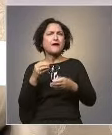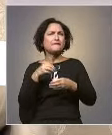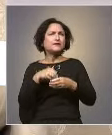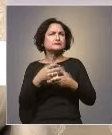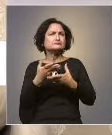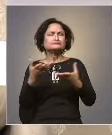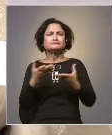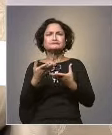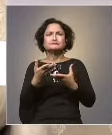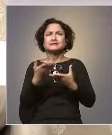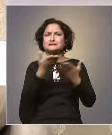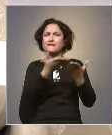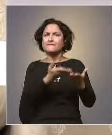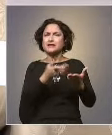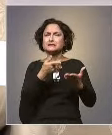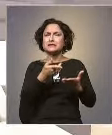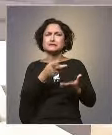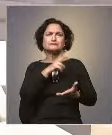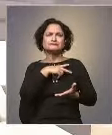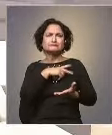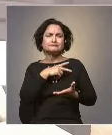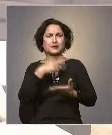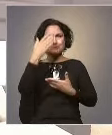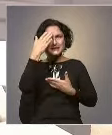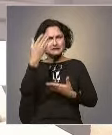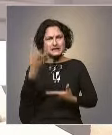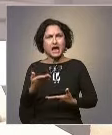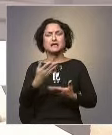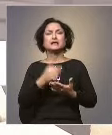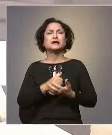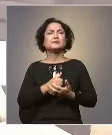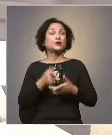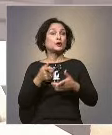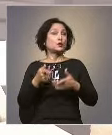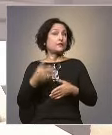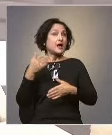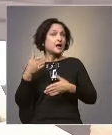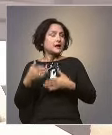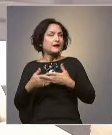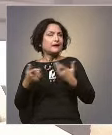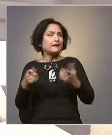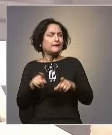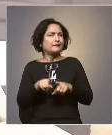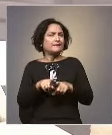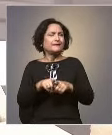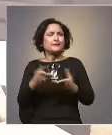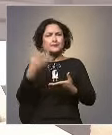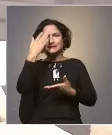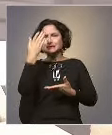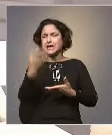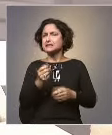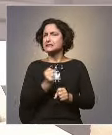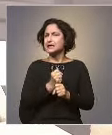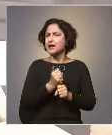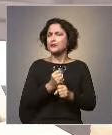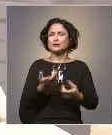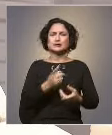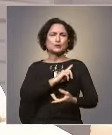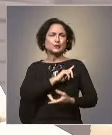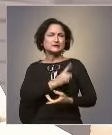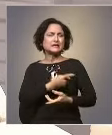тези признания? Ами за нас означават много, тъй като това крайна сметка е едно признание за работа, която правим и за усилията,